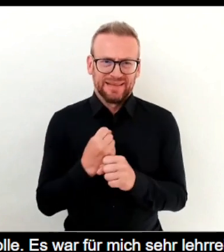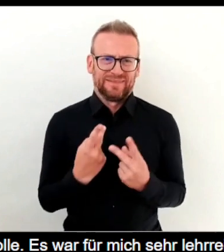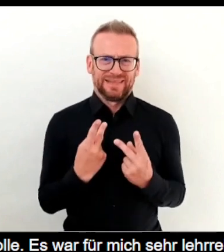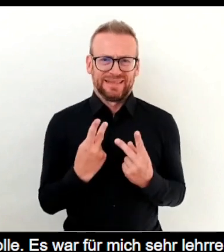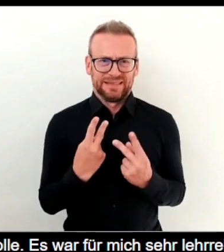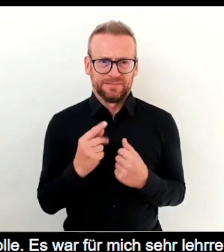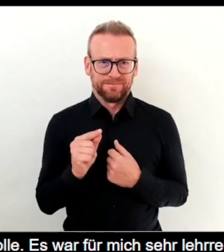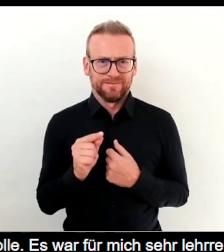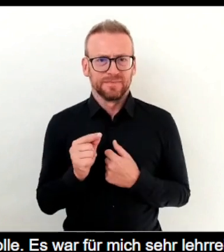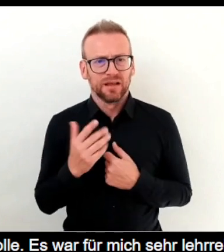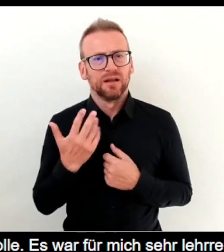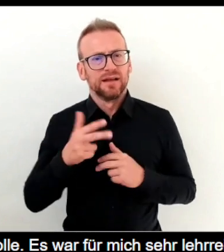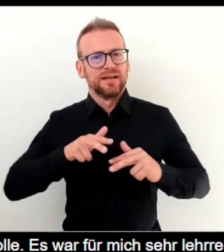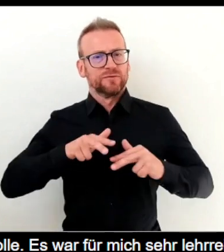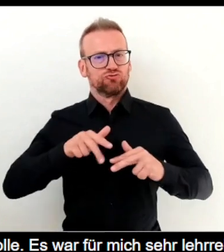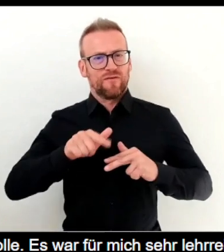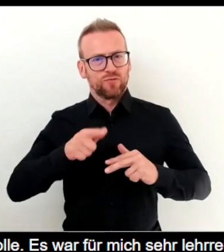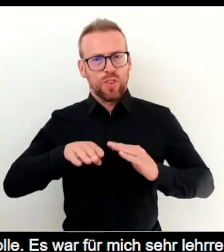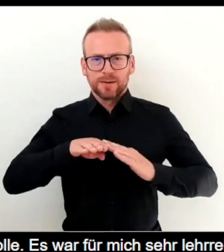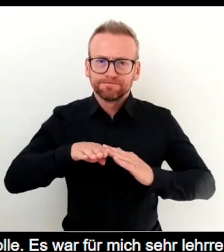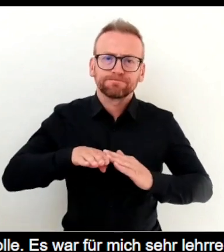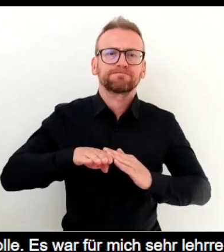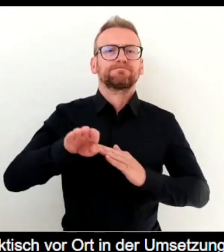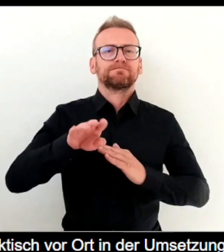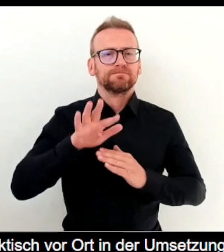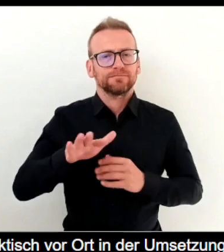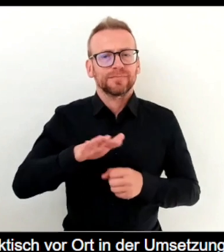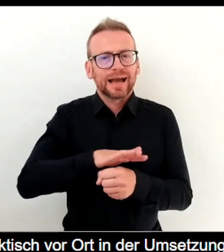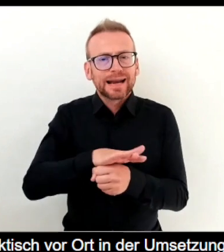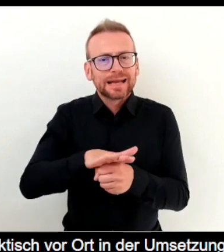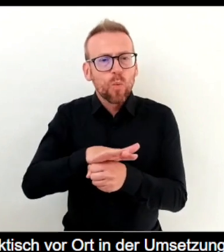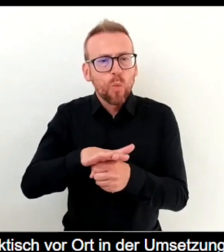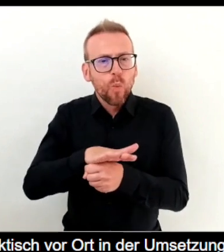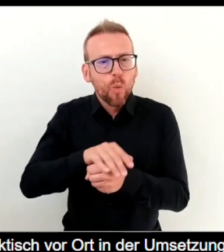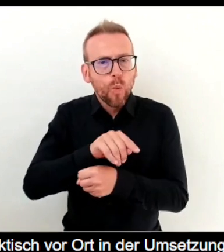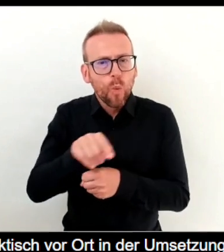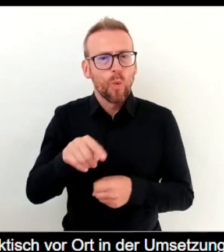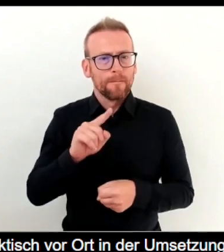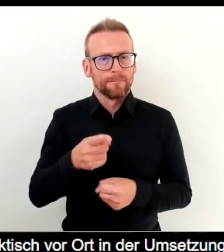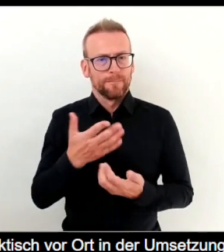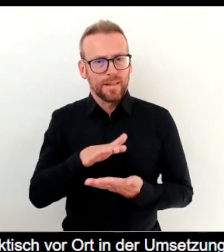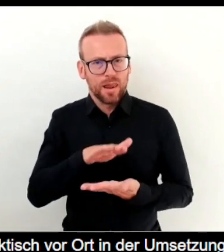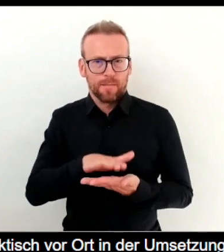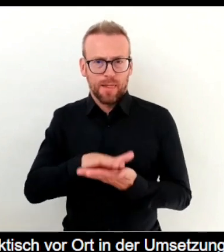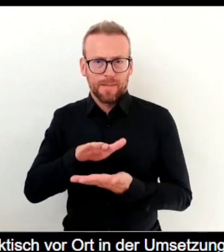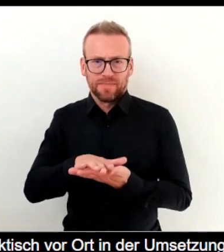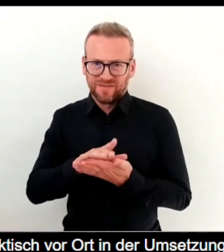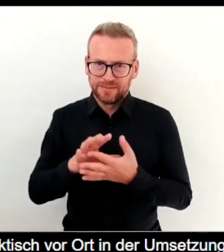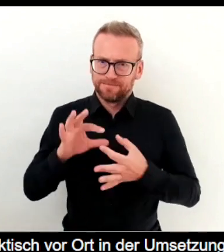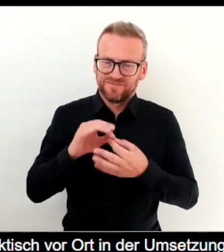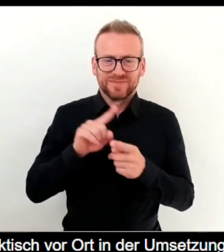Die Europäische Union verfügt über ein dichtes Netz an Handelsabkommen mit 74 Ländern.